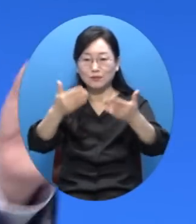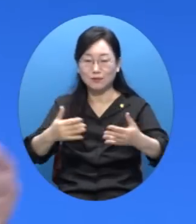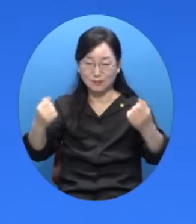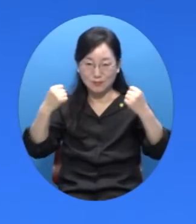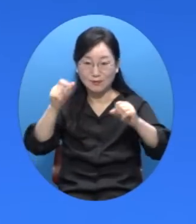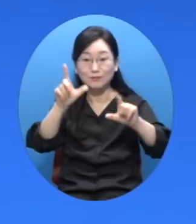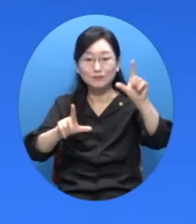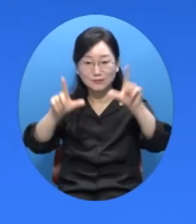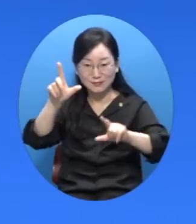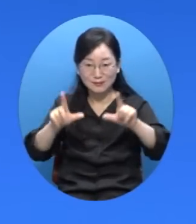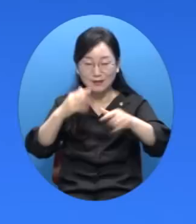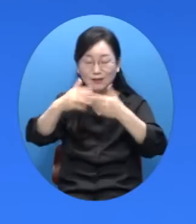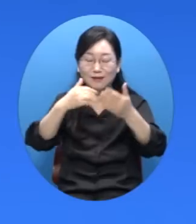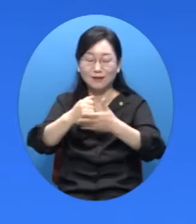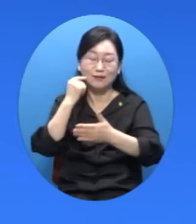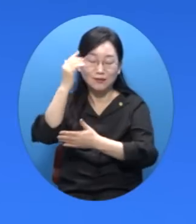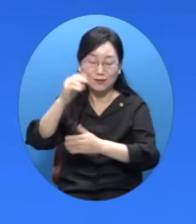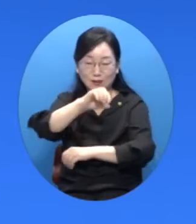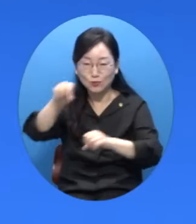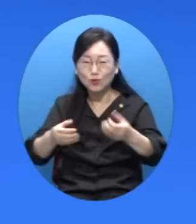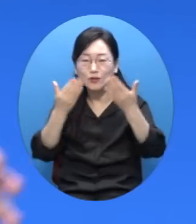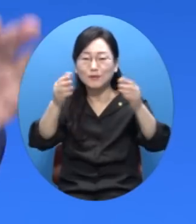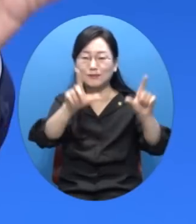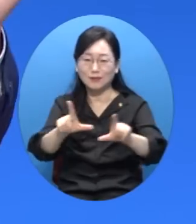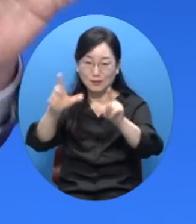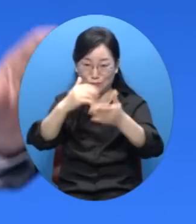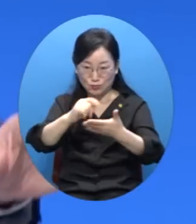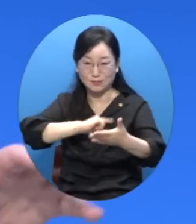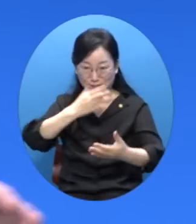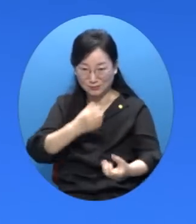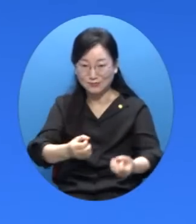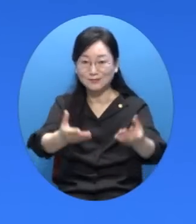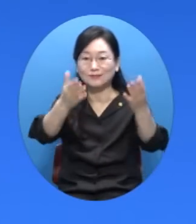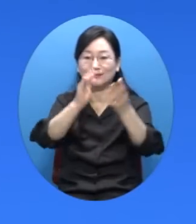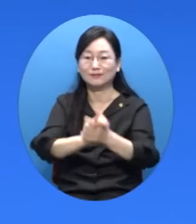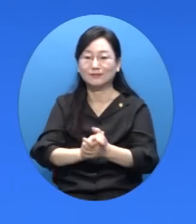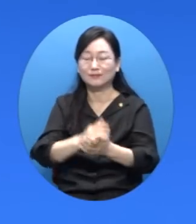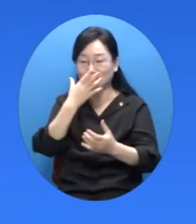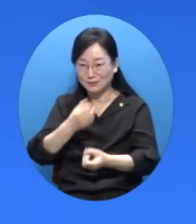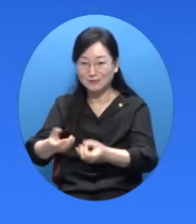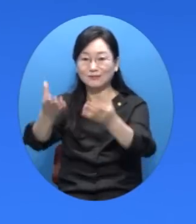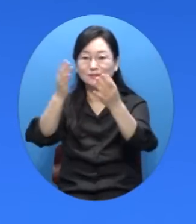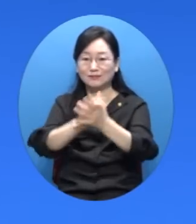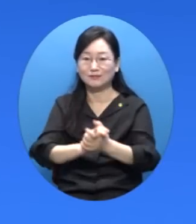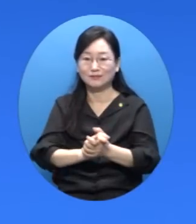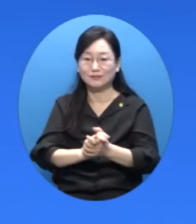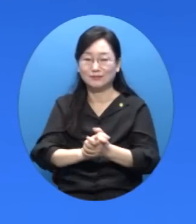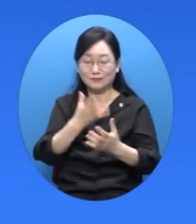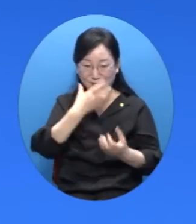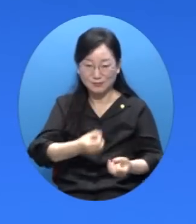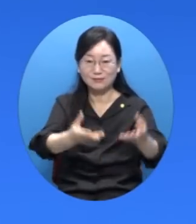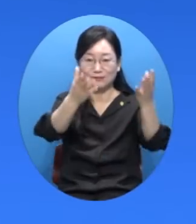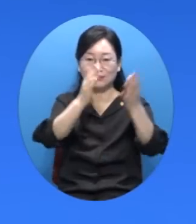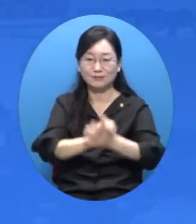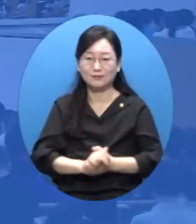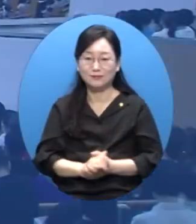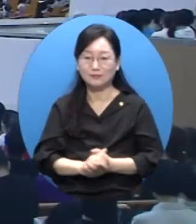건강한 모습으로 하나님 경험들에 살아가는 여러분 모두가 되기를 주님의 이름으로 축원합니다. 축원합니다.